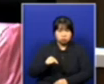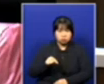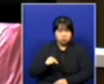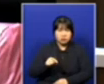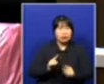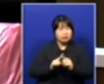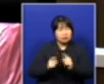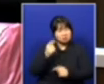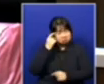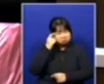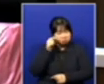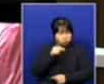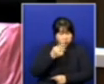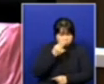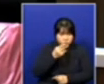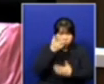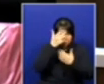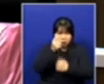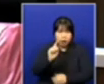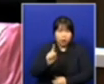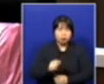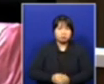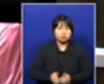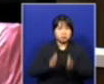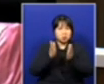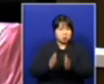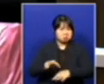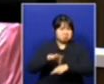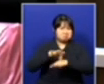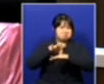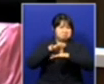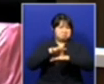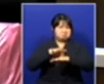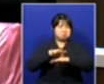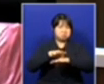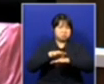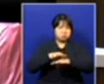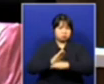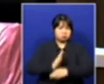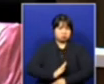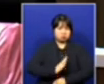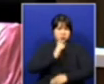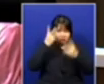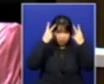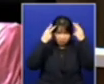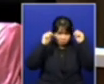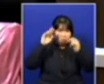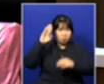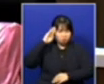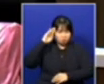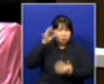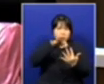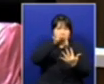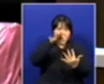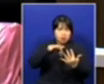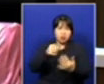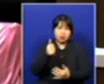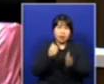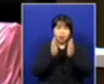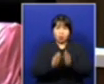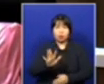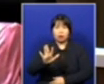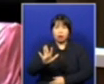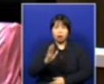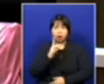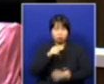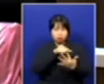สนใจตรงนี้ครับผู้ทรงคุณวุฒิพลเอกประยุทธ์จันทร์โอชาตั้งได้5คนท่านตั้งใครล่ะ